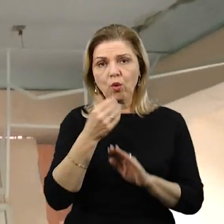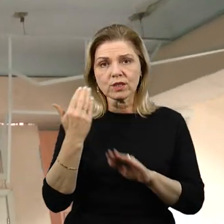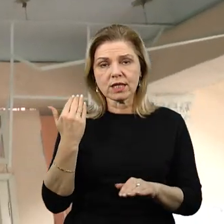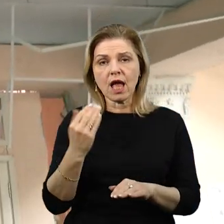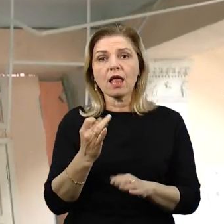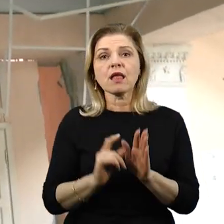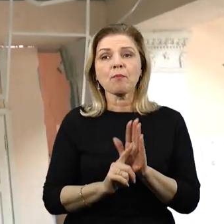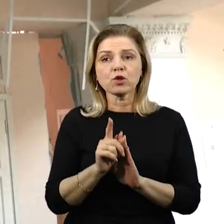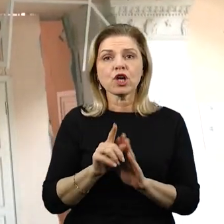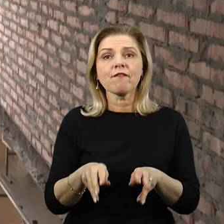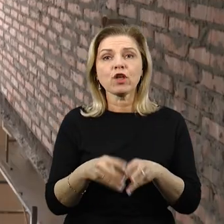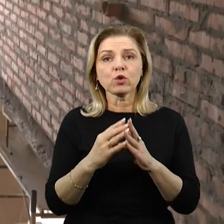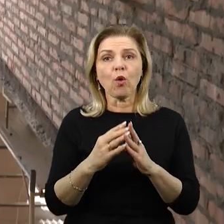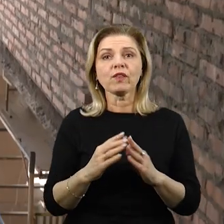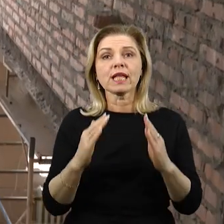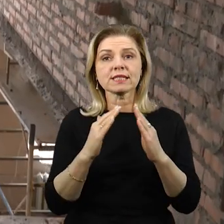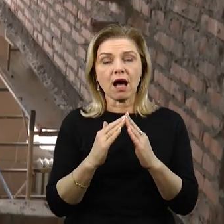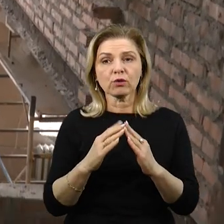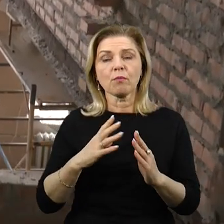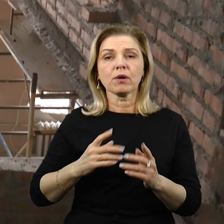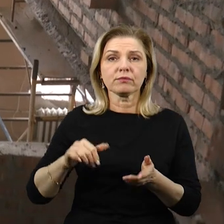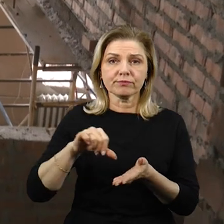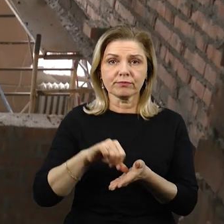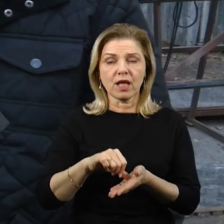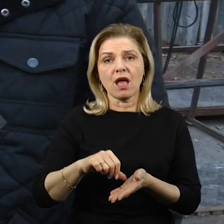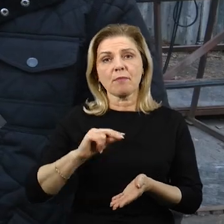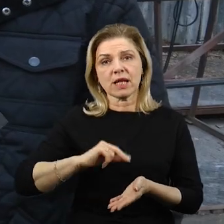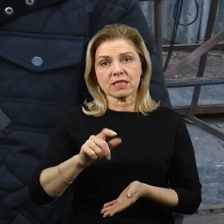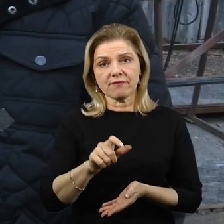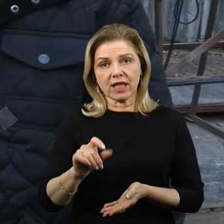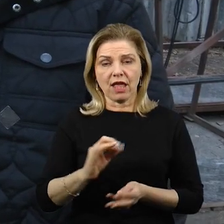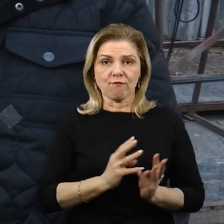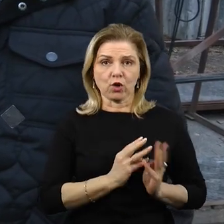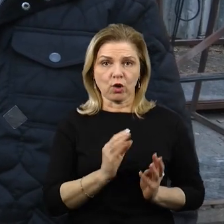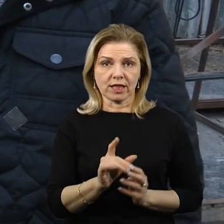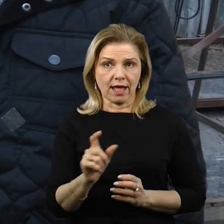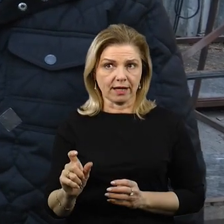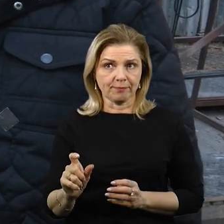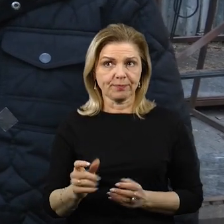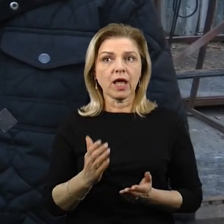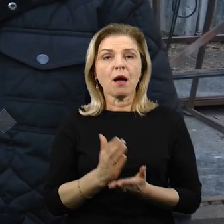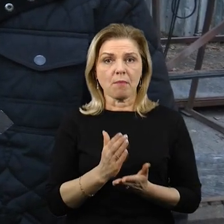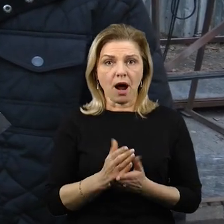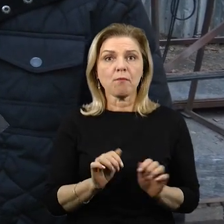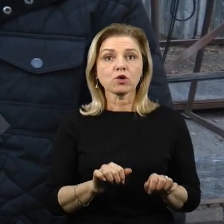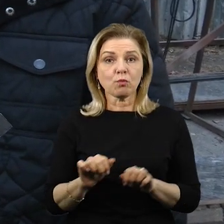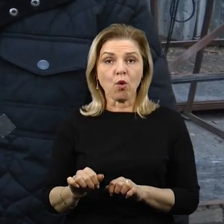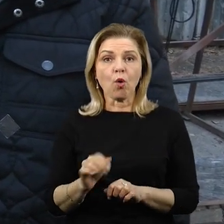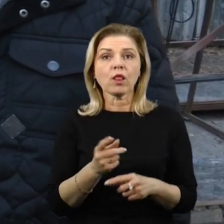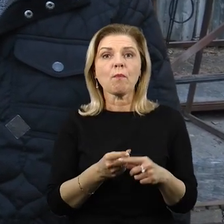відновлення закладу долучалися його працівники та волонтери ми вже маємо змогу принаймні на половину відновити